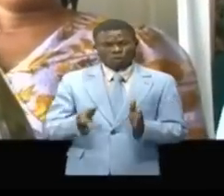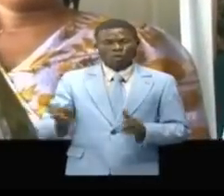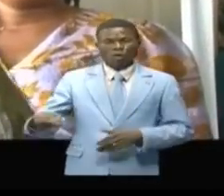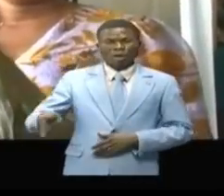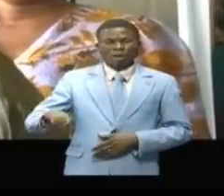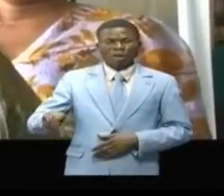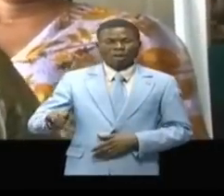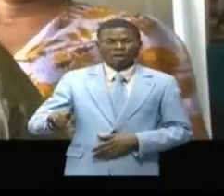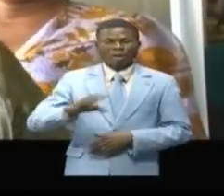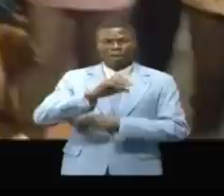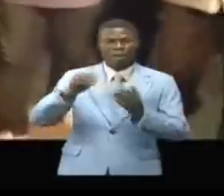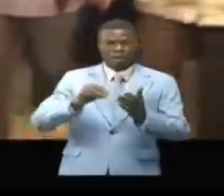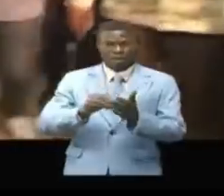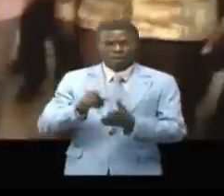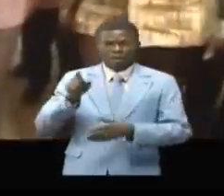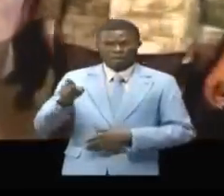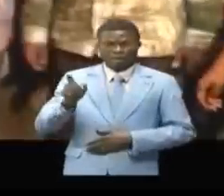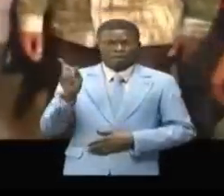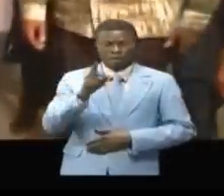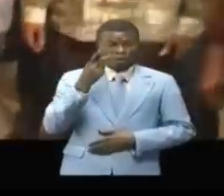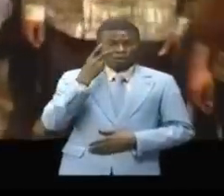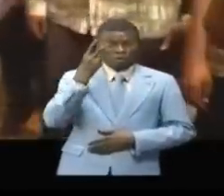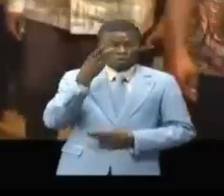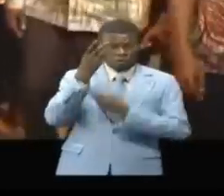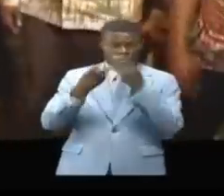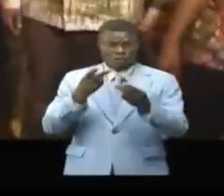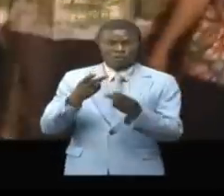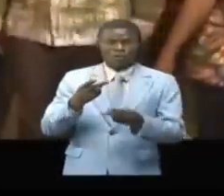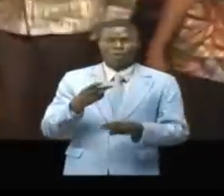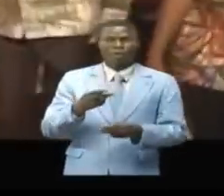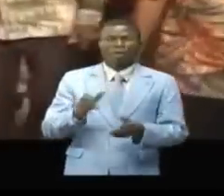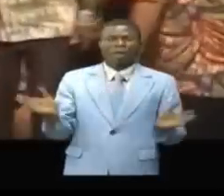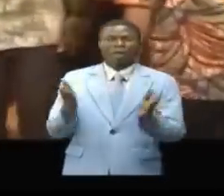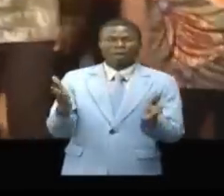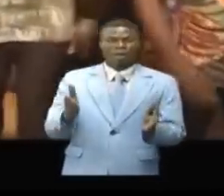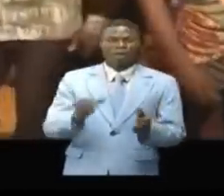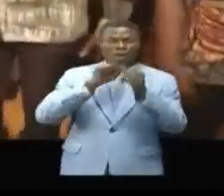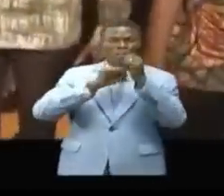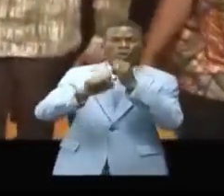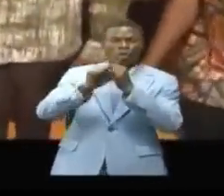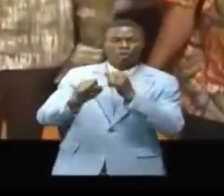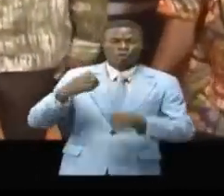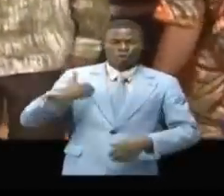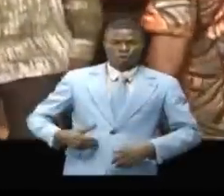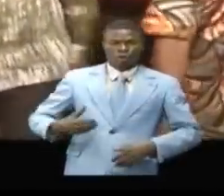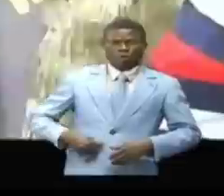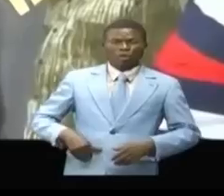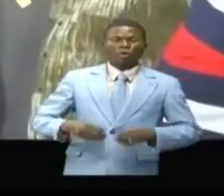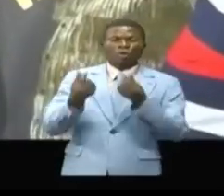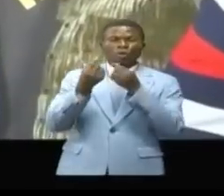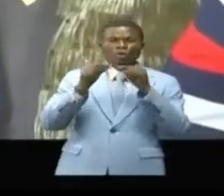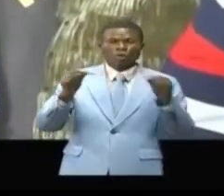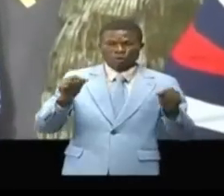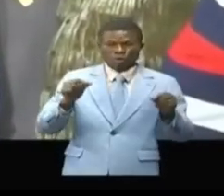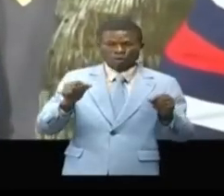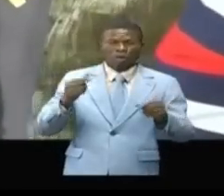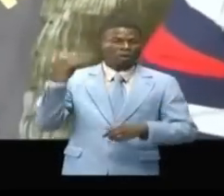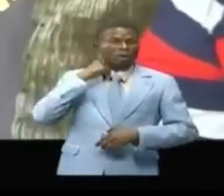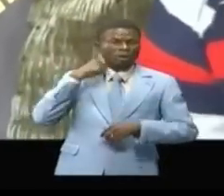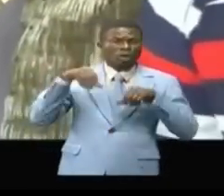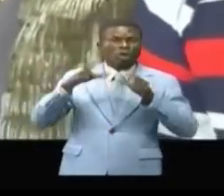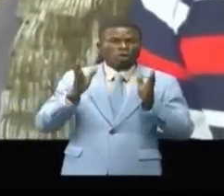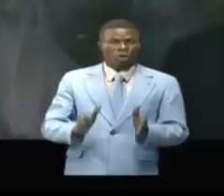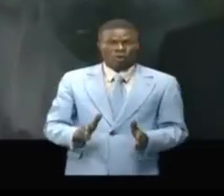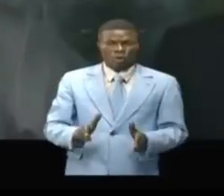Central, John Kabeya Shikai, est allé voir de visu et a encouragé la campagne d'intervention chirurgicale opérée par les médecins